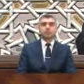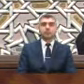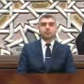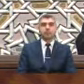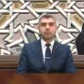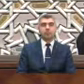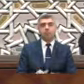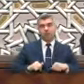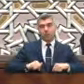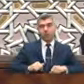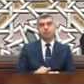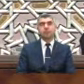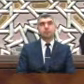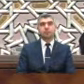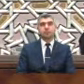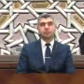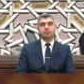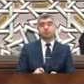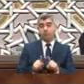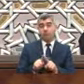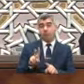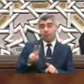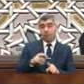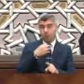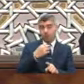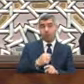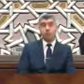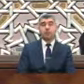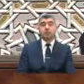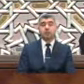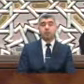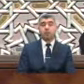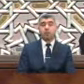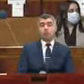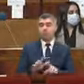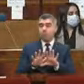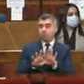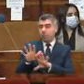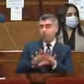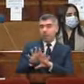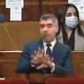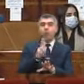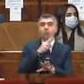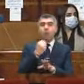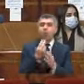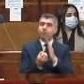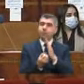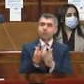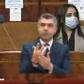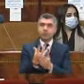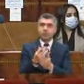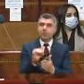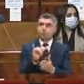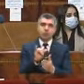السيد الوزير المحترم، في الواقع أريد أن نشيد أولا بهذه المبادرة الحكومة الجديدة. الله يهدي الحكومة الجديدة. ماذا نريد؟